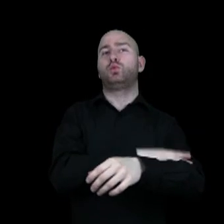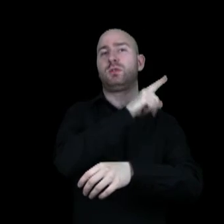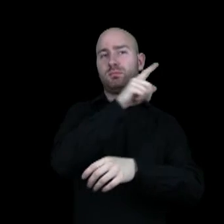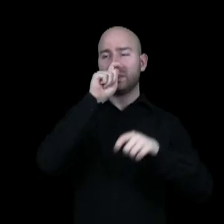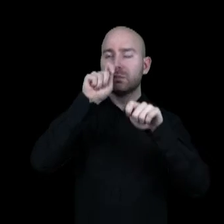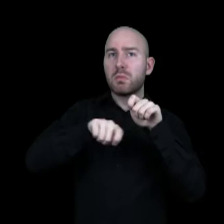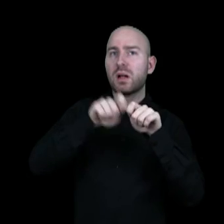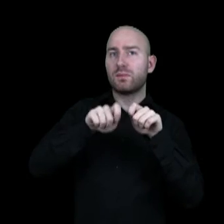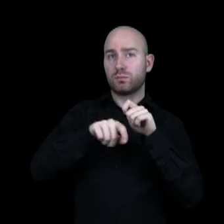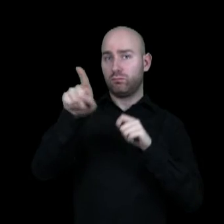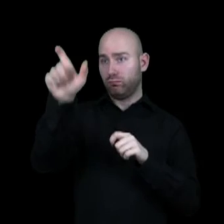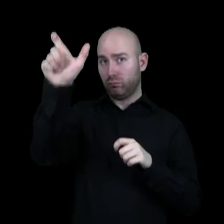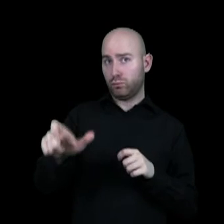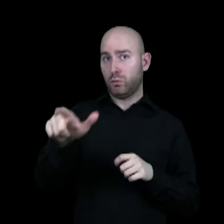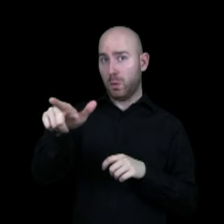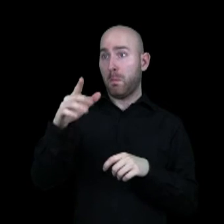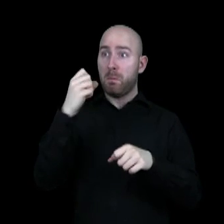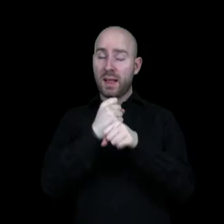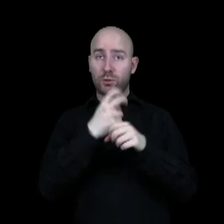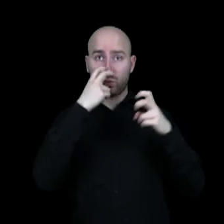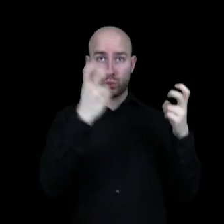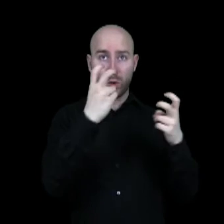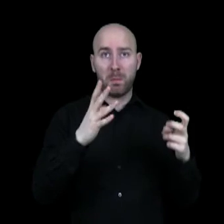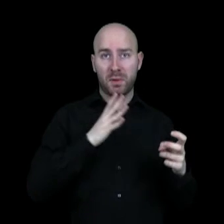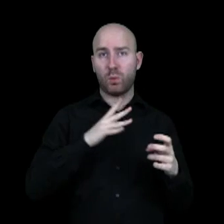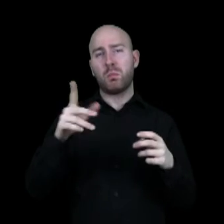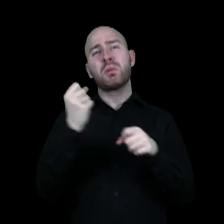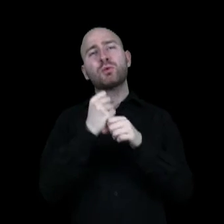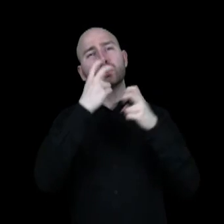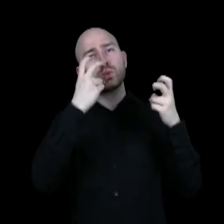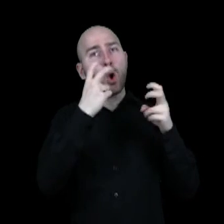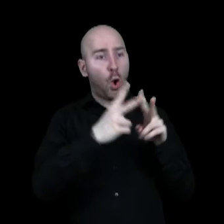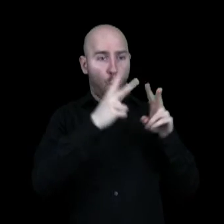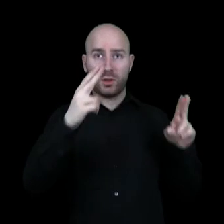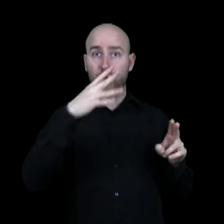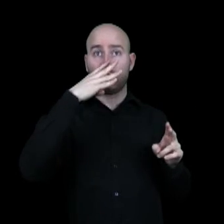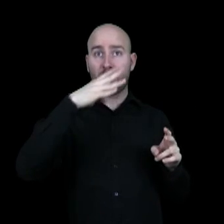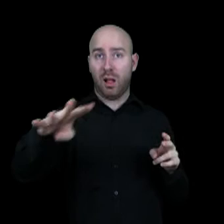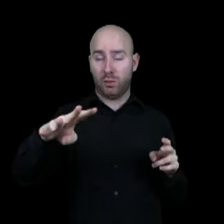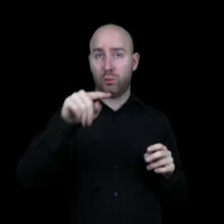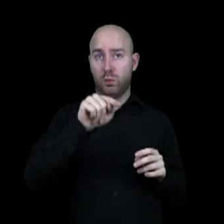urząd sprawdza czy człowiek szukał pracy czyli poszukiwanie